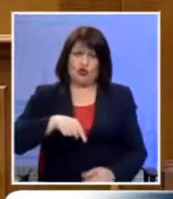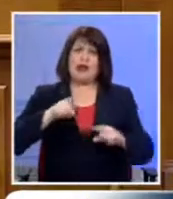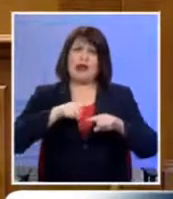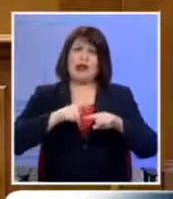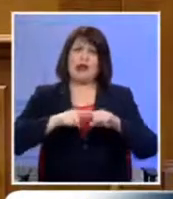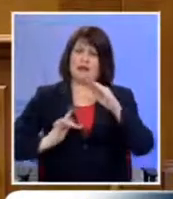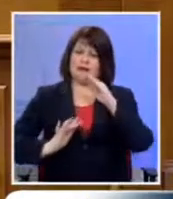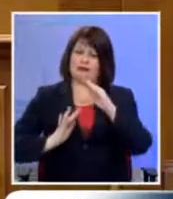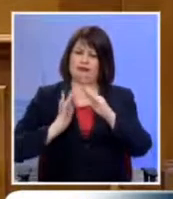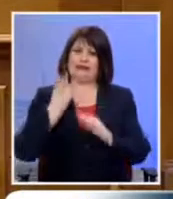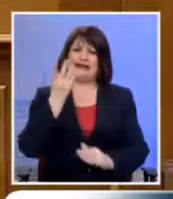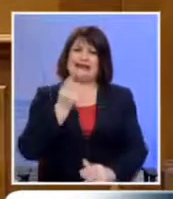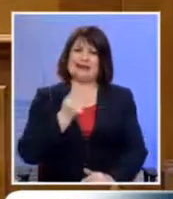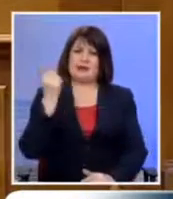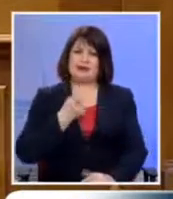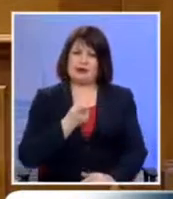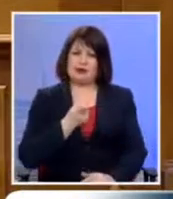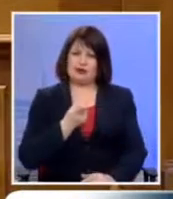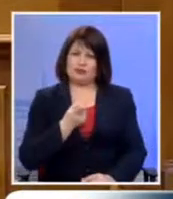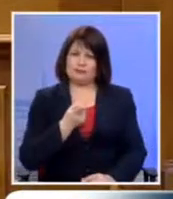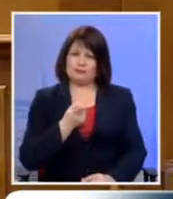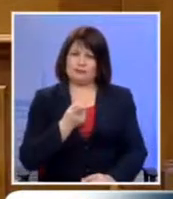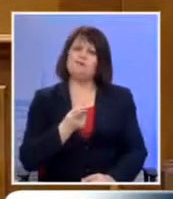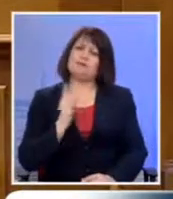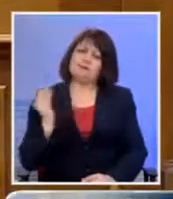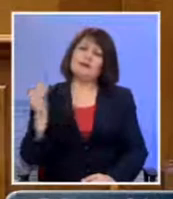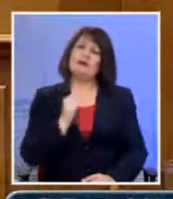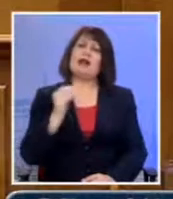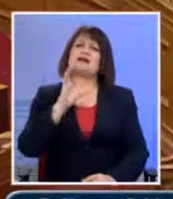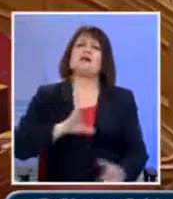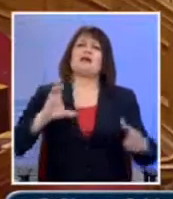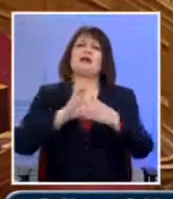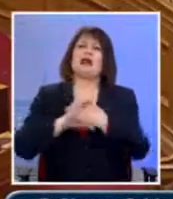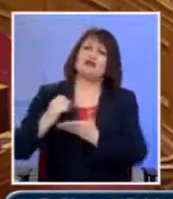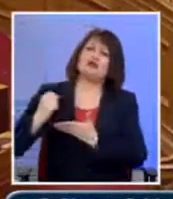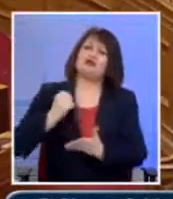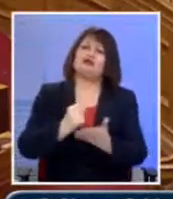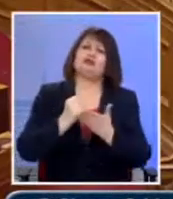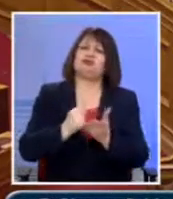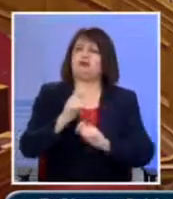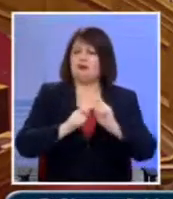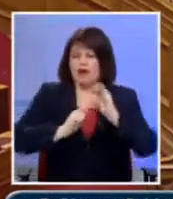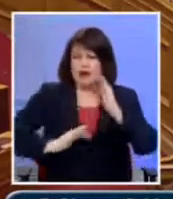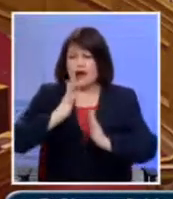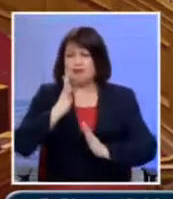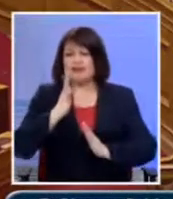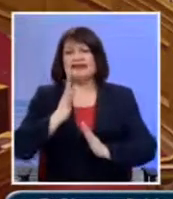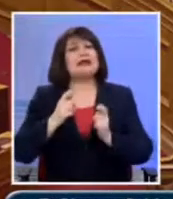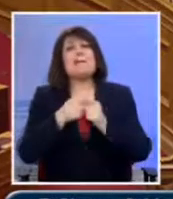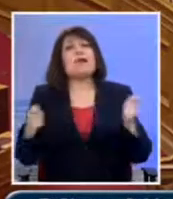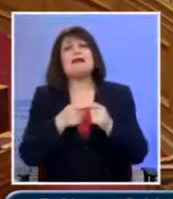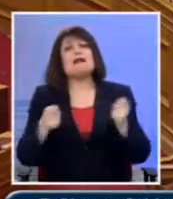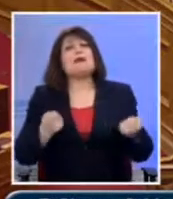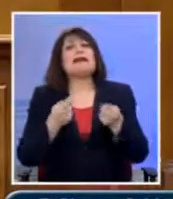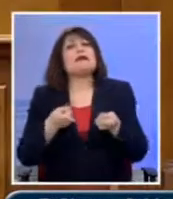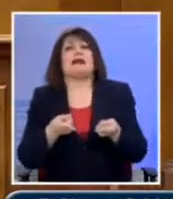με ανάπτυξη 4,5% έστω με εισαγόμενο χρήμα την Ευρωπαϊκή Ένωση, αλλά έχουμε 4,5% ανάπτυξη, τι μέτρα παίρνετε για